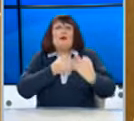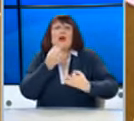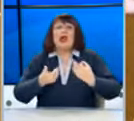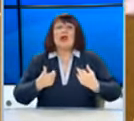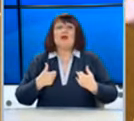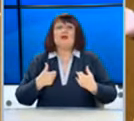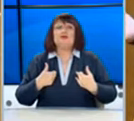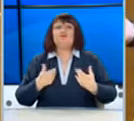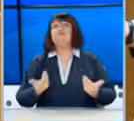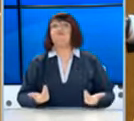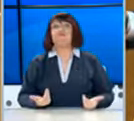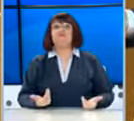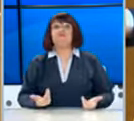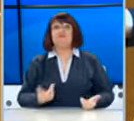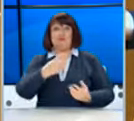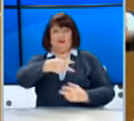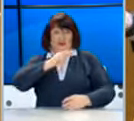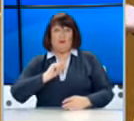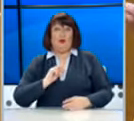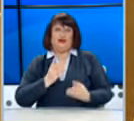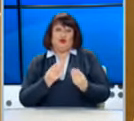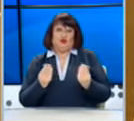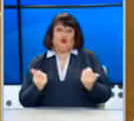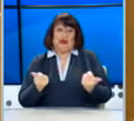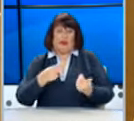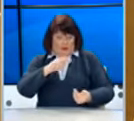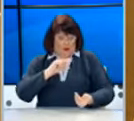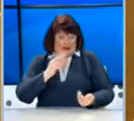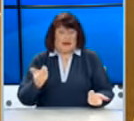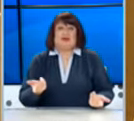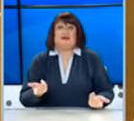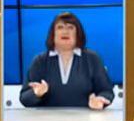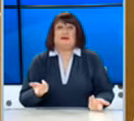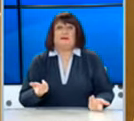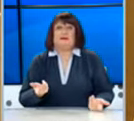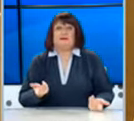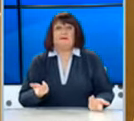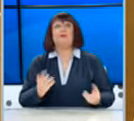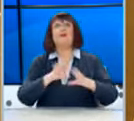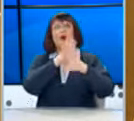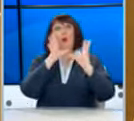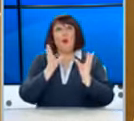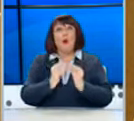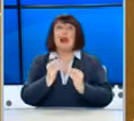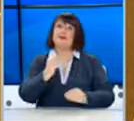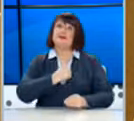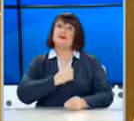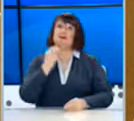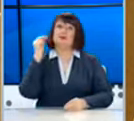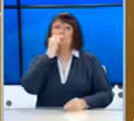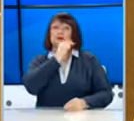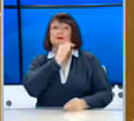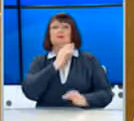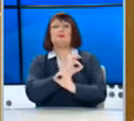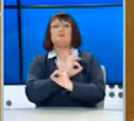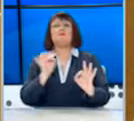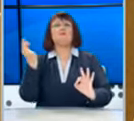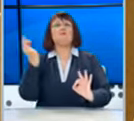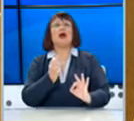υπάρχει κάποια πρόθεση να απαντήσει επί της ουσίας ο κύριος Μητσοτάκης, αλλά εν πάση περιπτώσει αν όλα θεωρεί ότι λειτουργούν